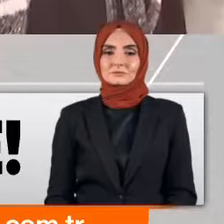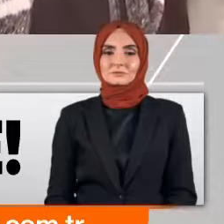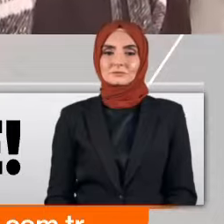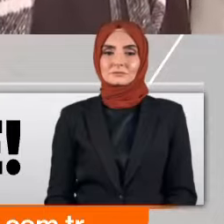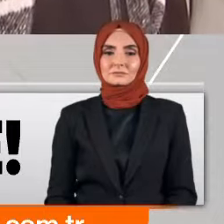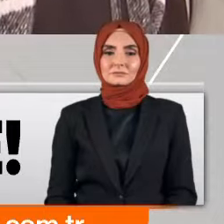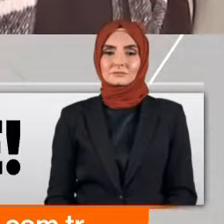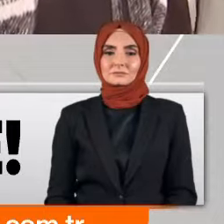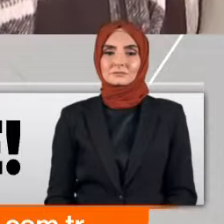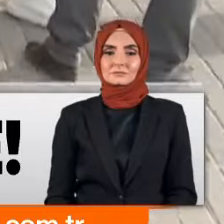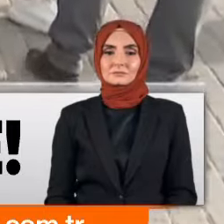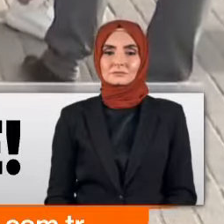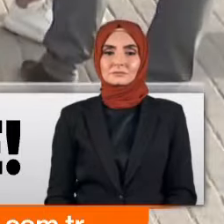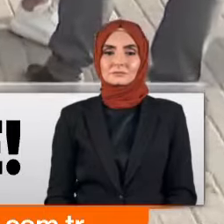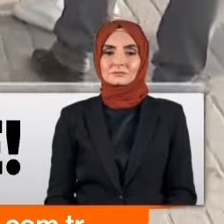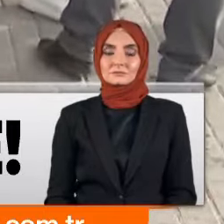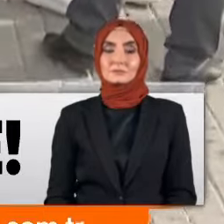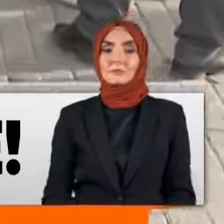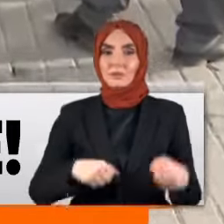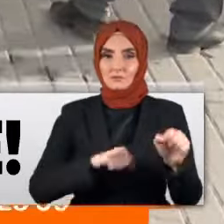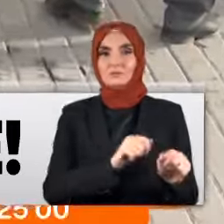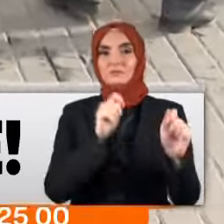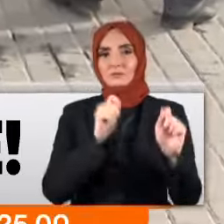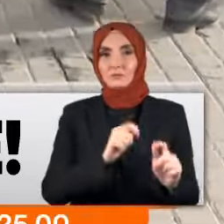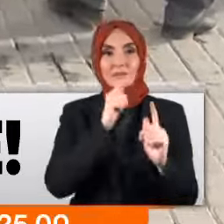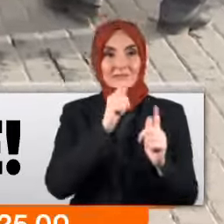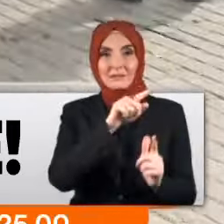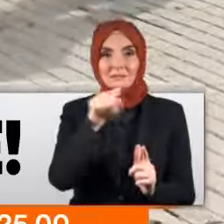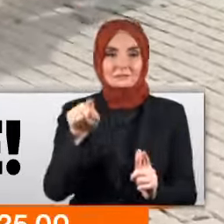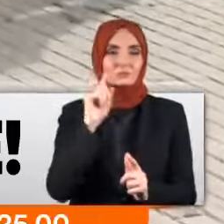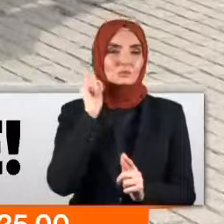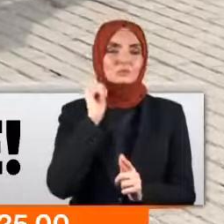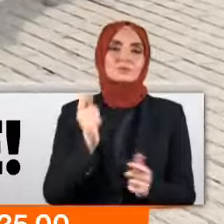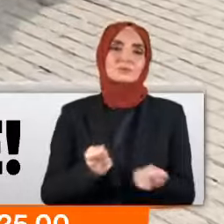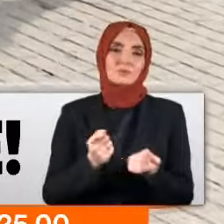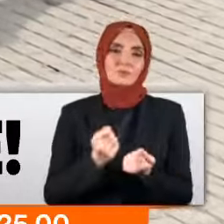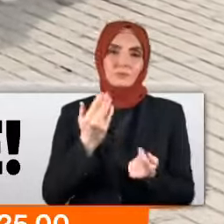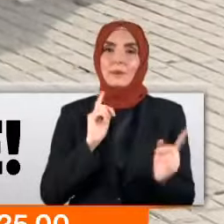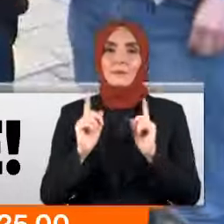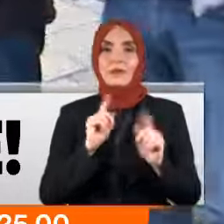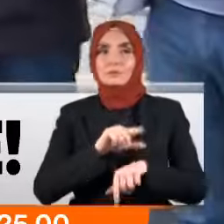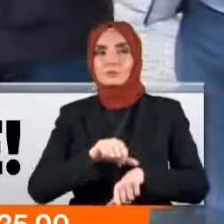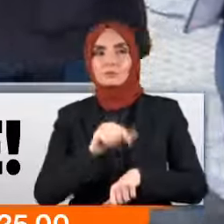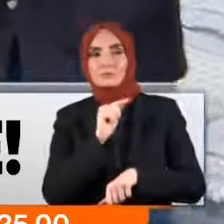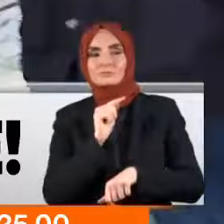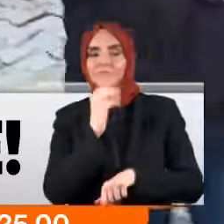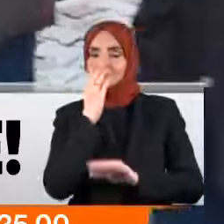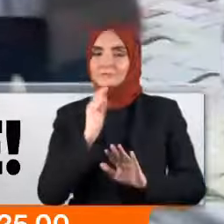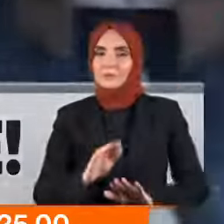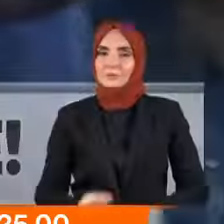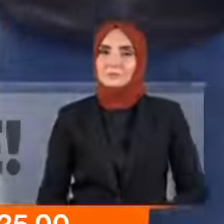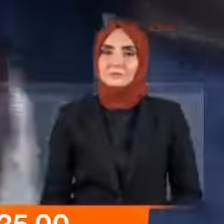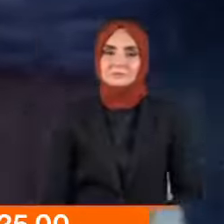arabaya ama plakaya yazılıyor. Eylem yaparak sesini duyurmaya çalışan sürücüler mahkeme sürecini bekliyor.